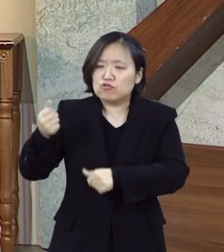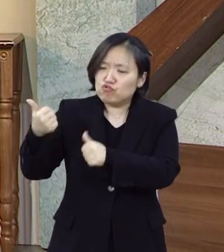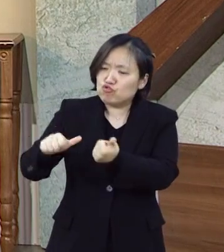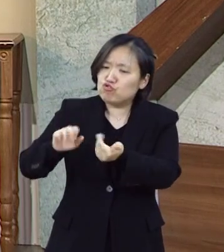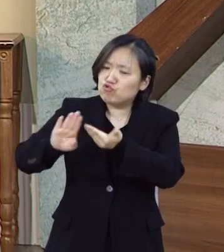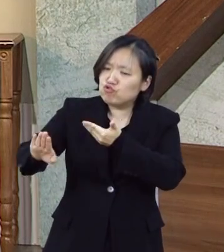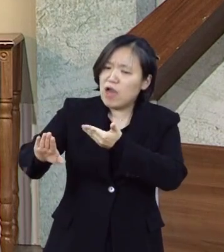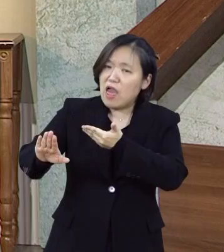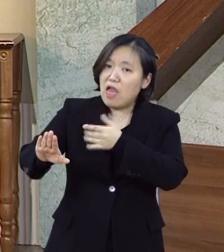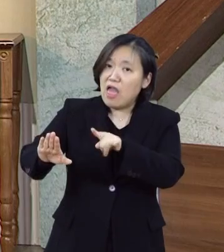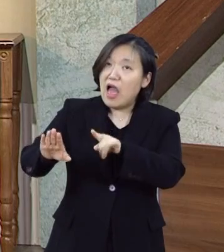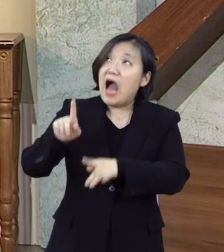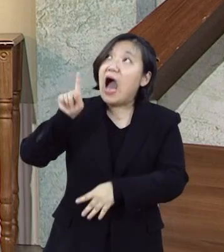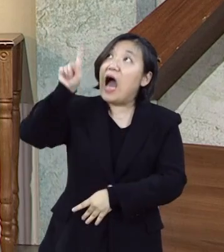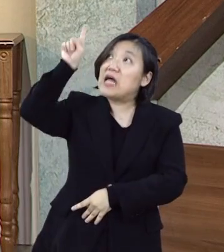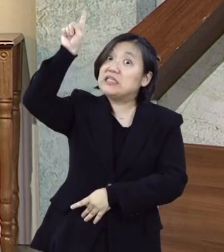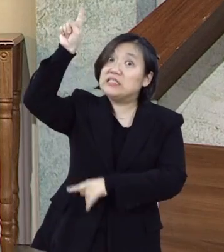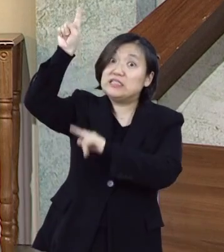태어나게 되었다라는